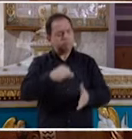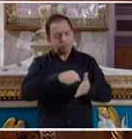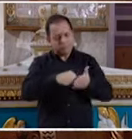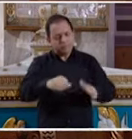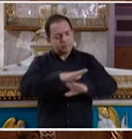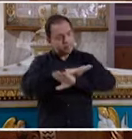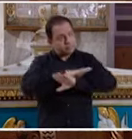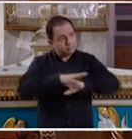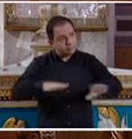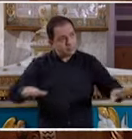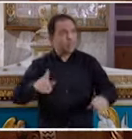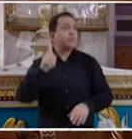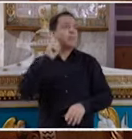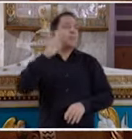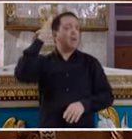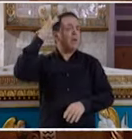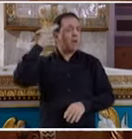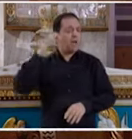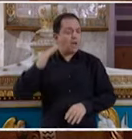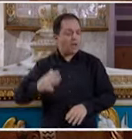ενέκρωτε, η Εύα